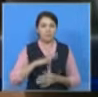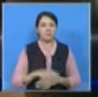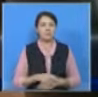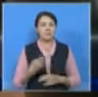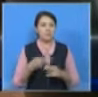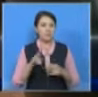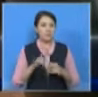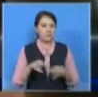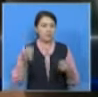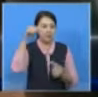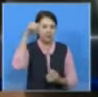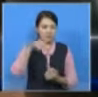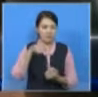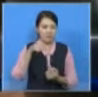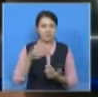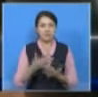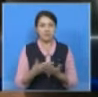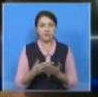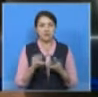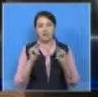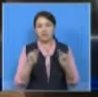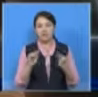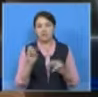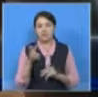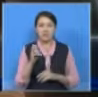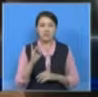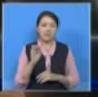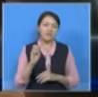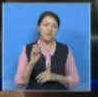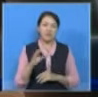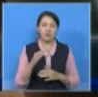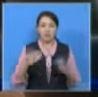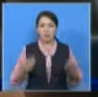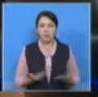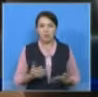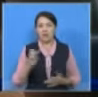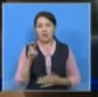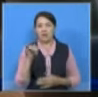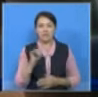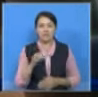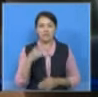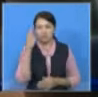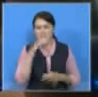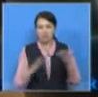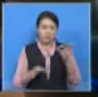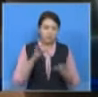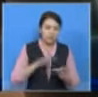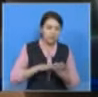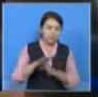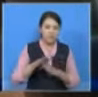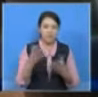Осы меморандумға сәйкес Әділет департаменті, жаңағы өңірлік палата жеке сот орындаушылардың